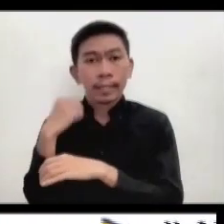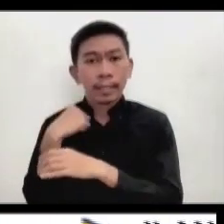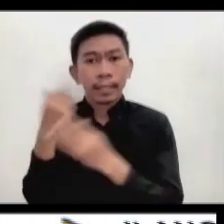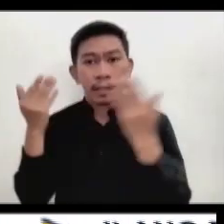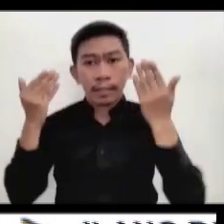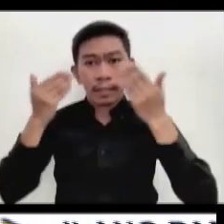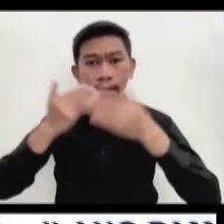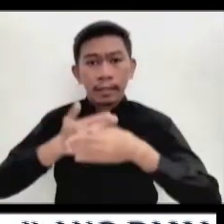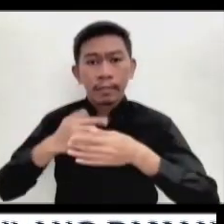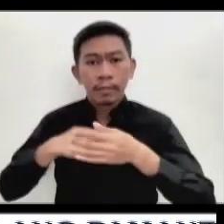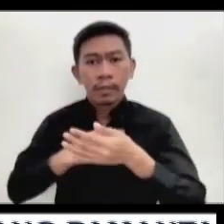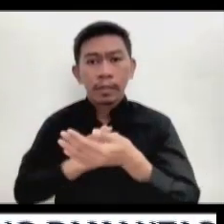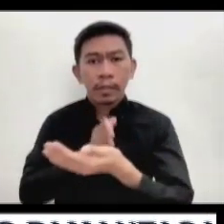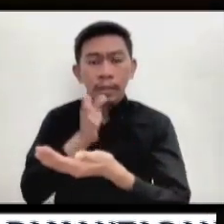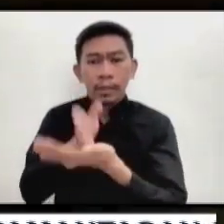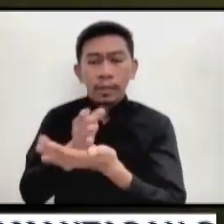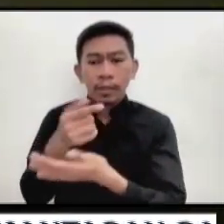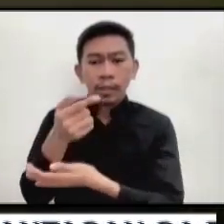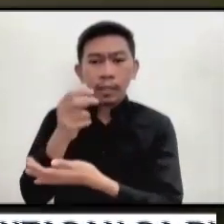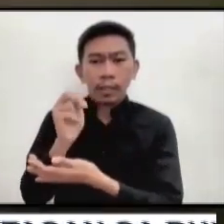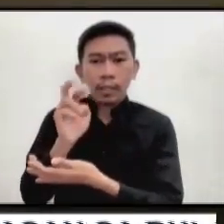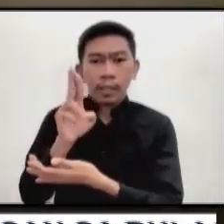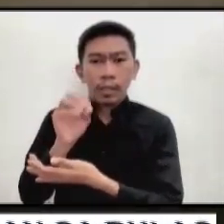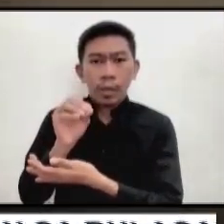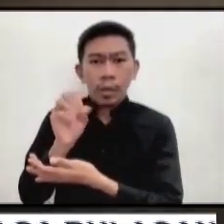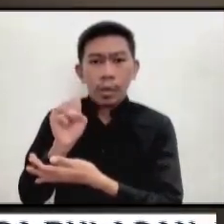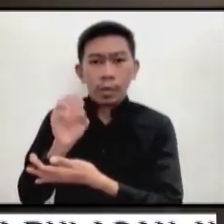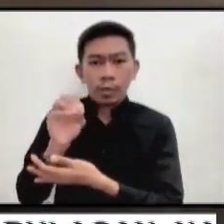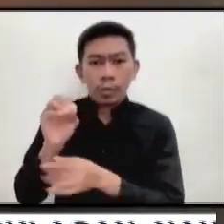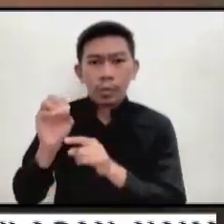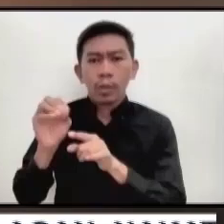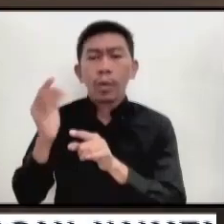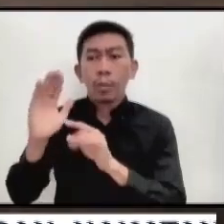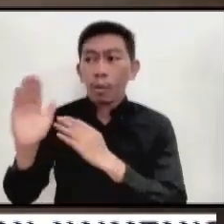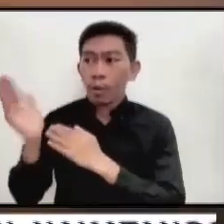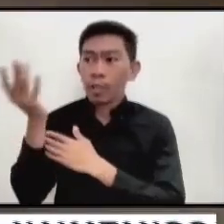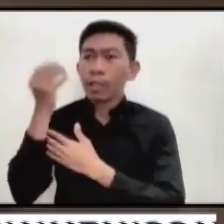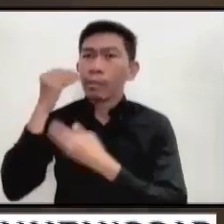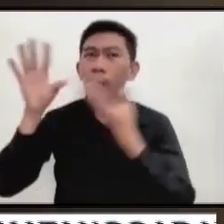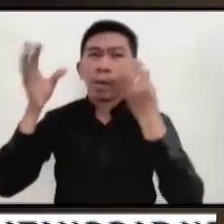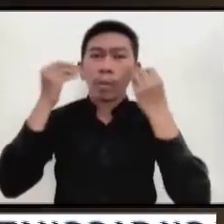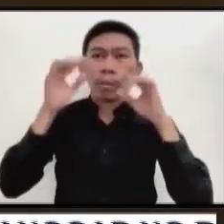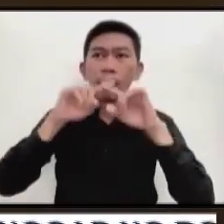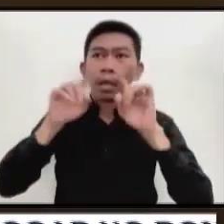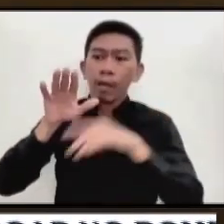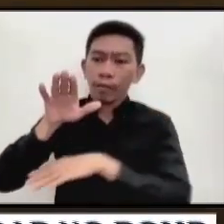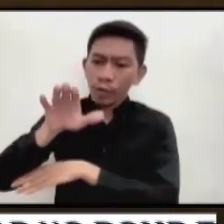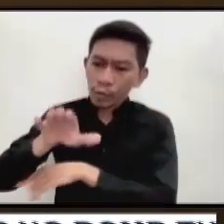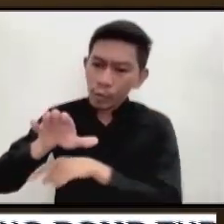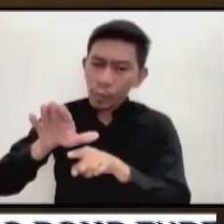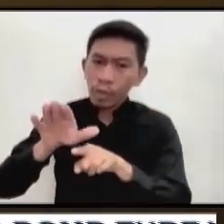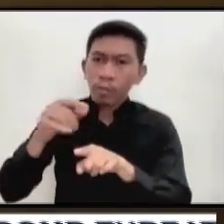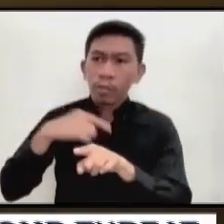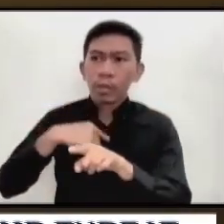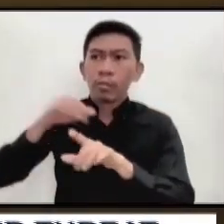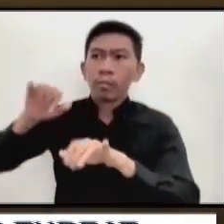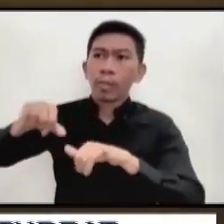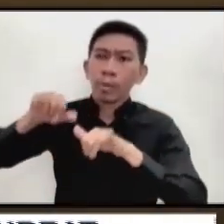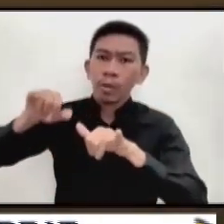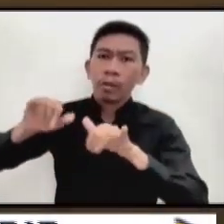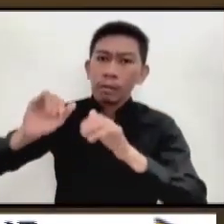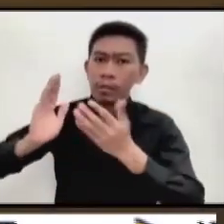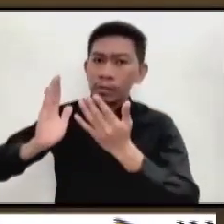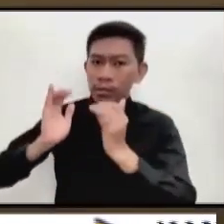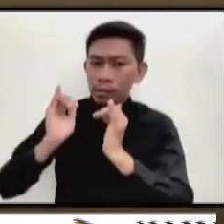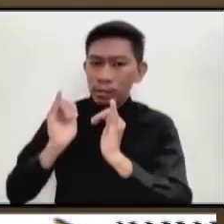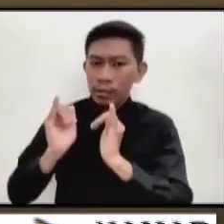Governor Generoso. Medyo sa umaga, nabuhian na sana yung iba. At later in the afternoon, while I was there, nag-advise naman po ang ating